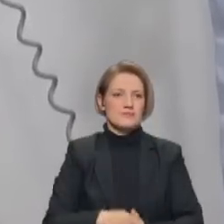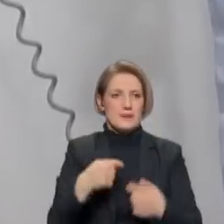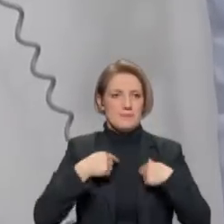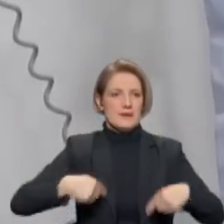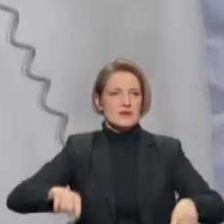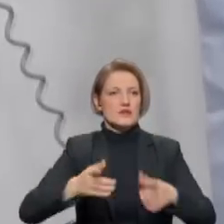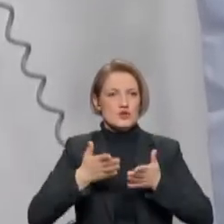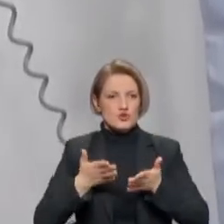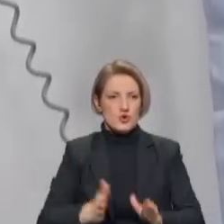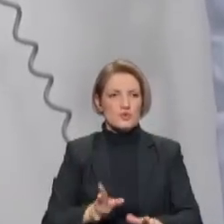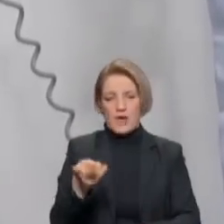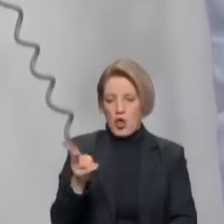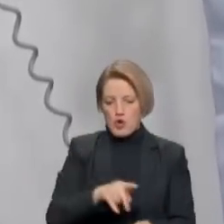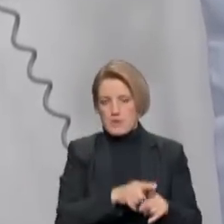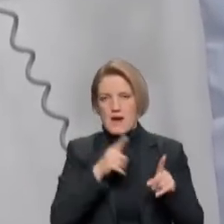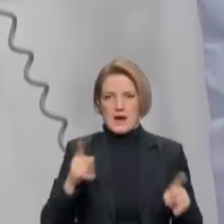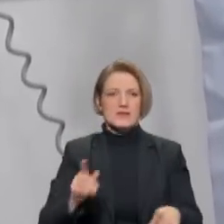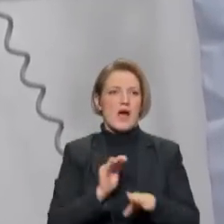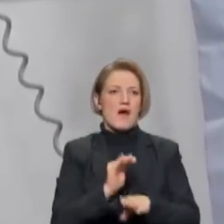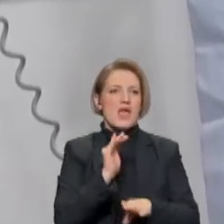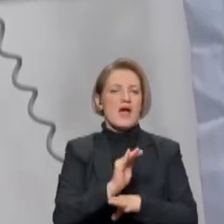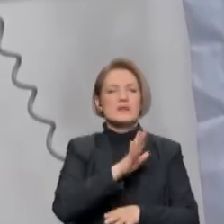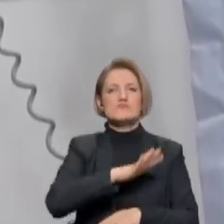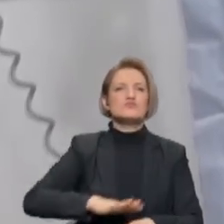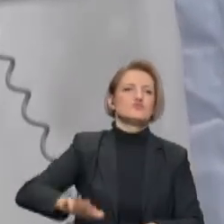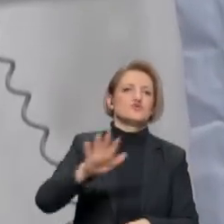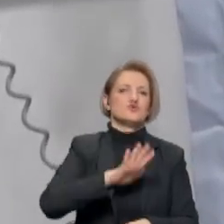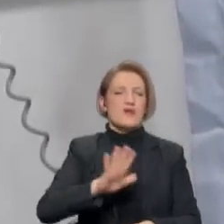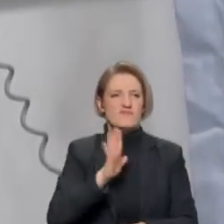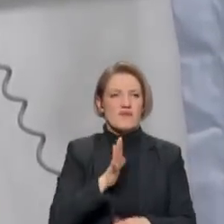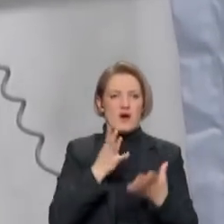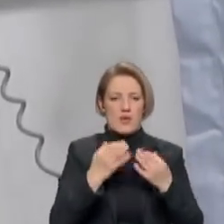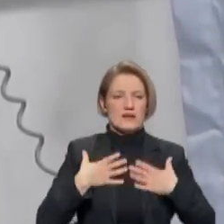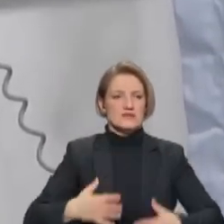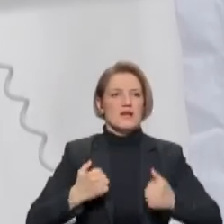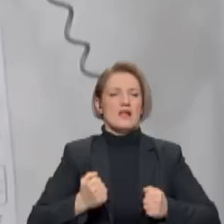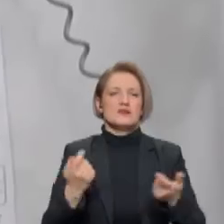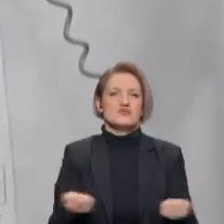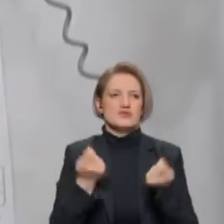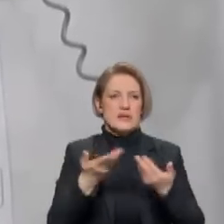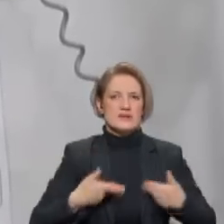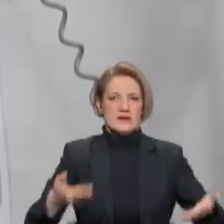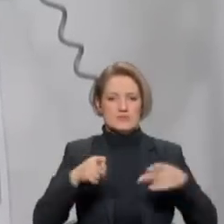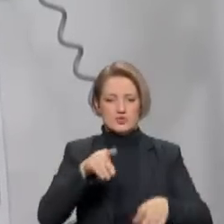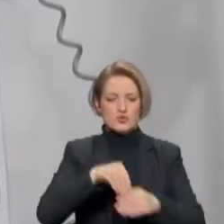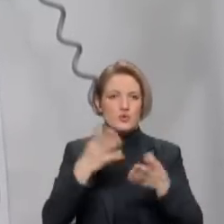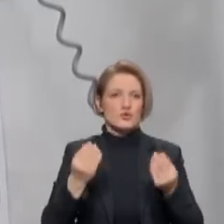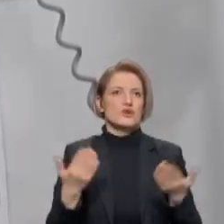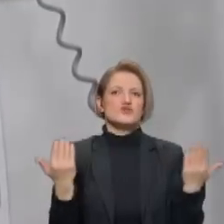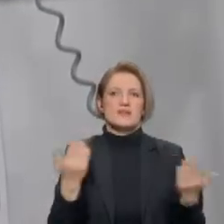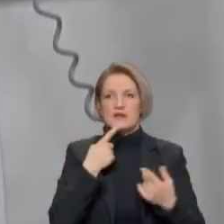Biz doğumdan ölüme kadar hayatın bütün evrelerinde var olan sağlık çalışanlarıyız. İnşallah bu son olur